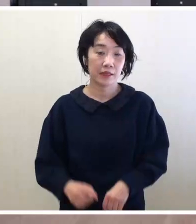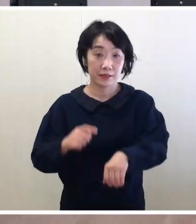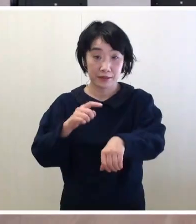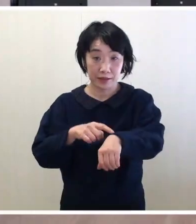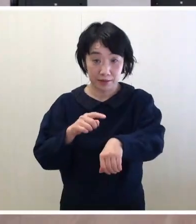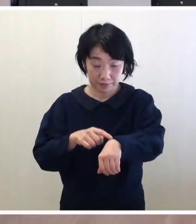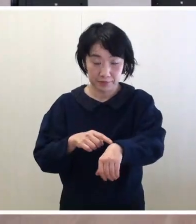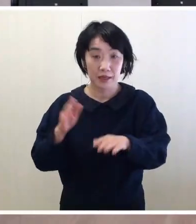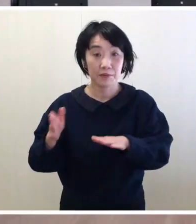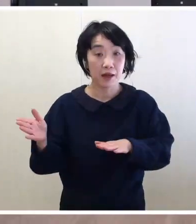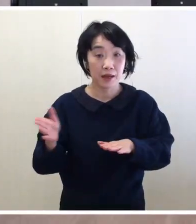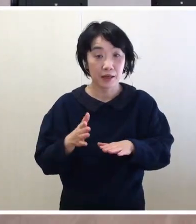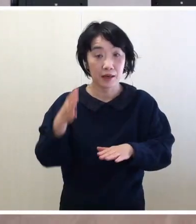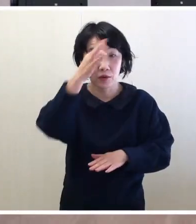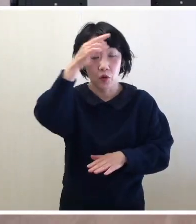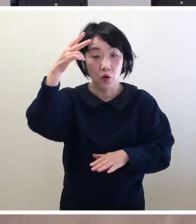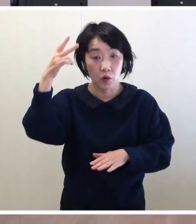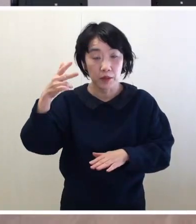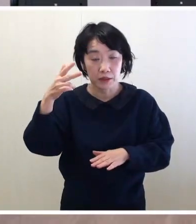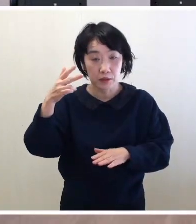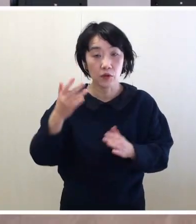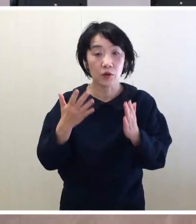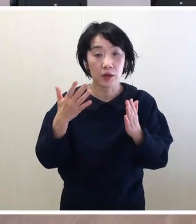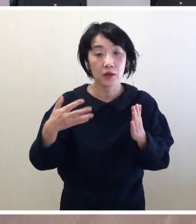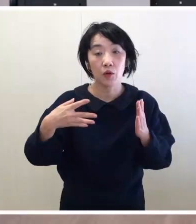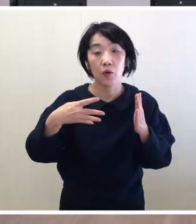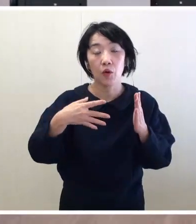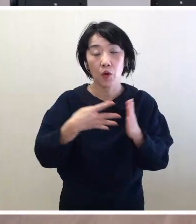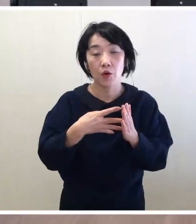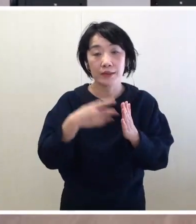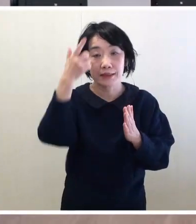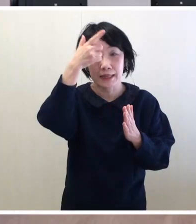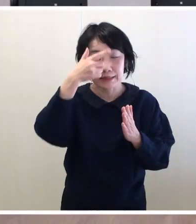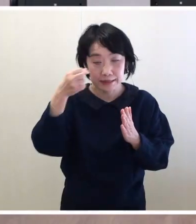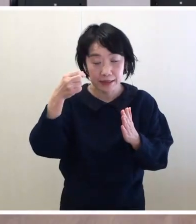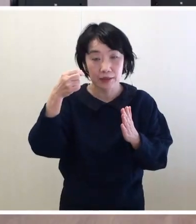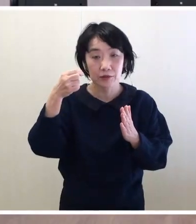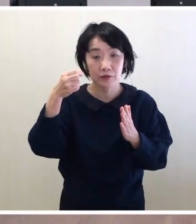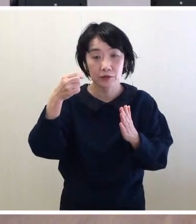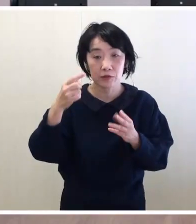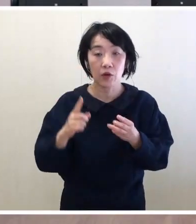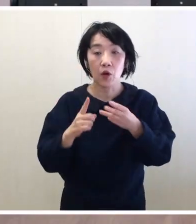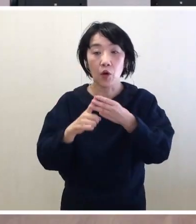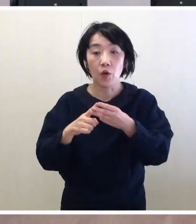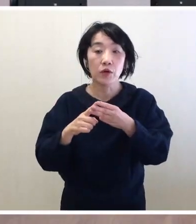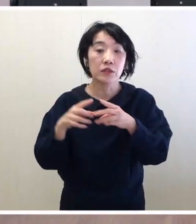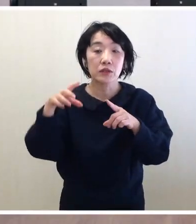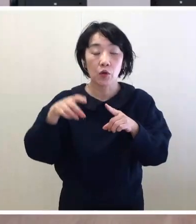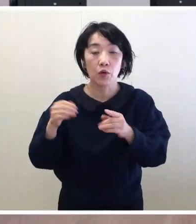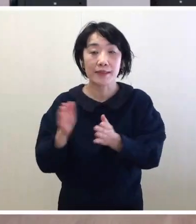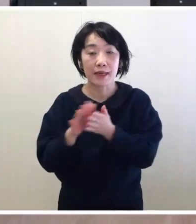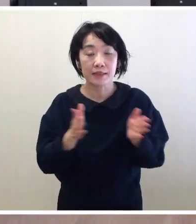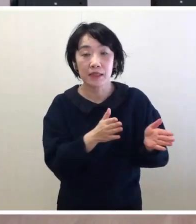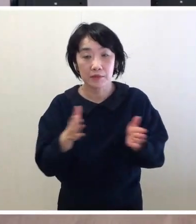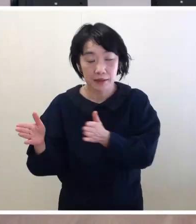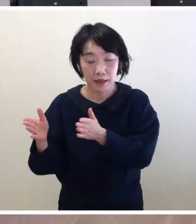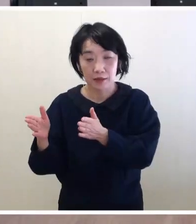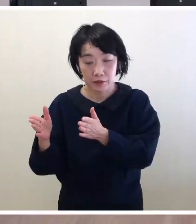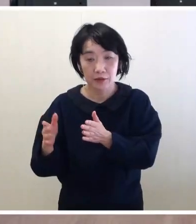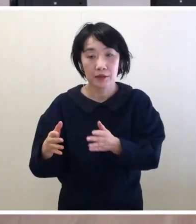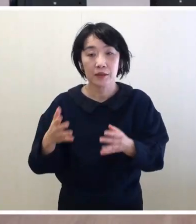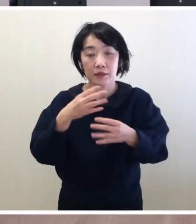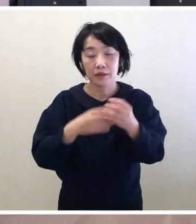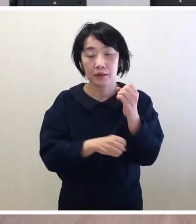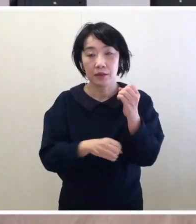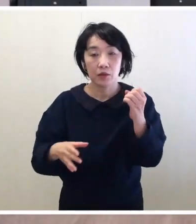それではですね、定刻となりましたので、ただいまより神戸市と学校法人関西学院の王子公園再整備に係る大学設置運